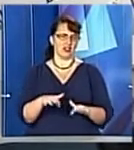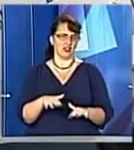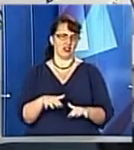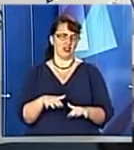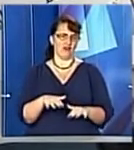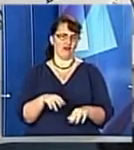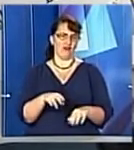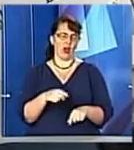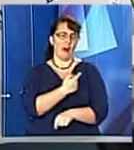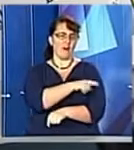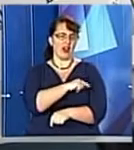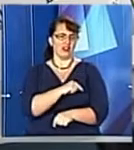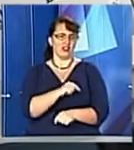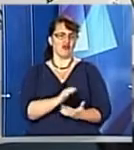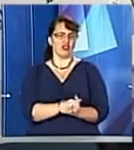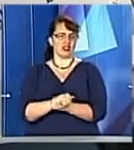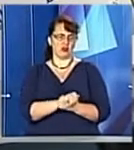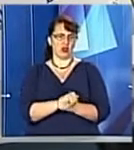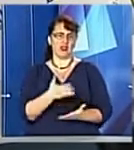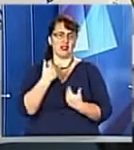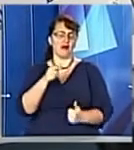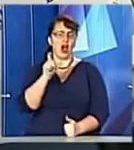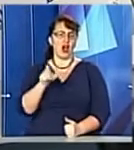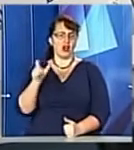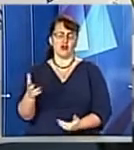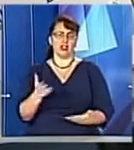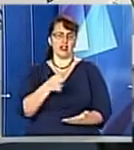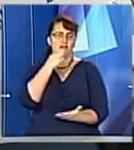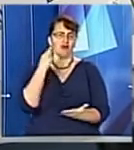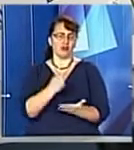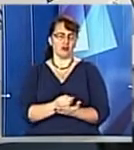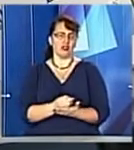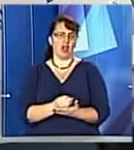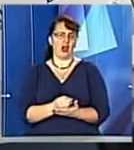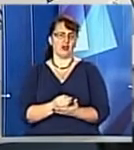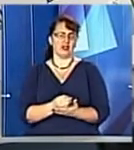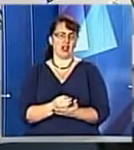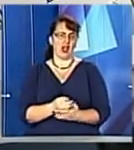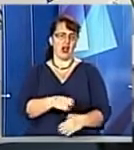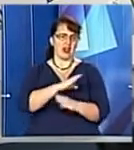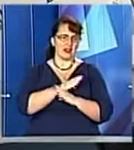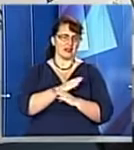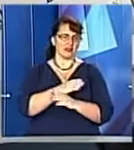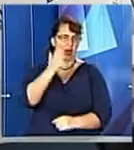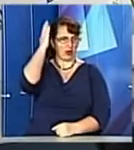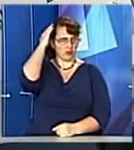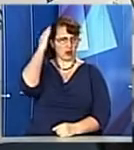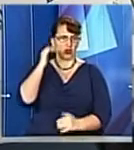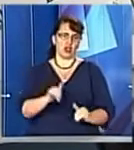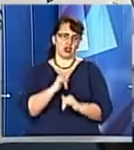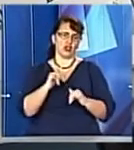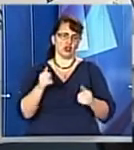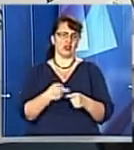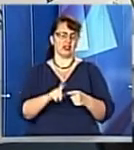немає людей, які б відповідали за забор органів, за констатацію смерті головного мозку і за розвиток взагалі цієї